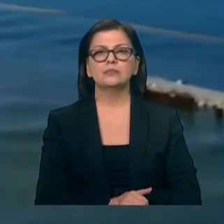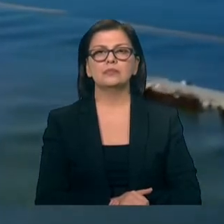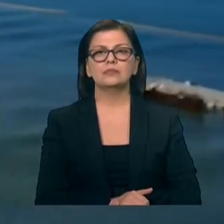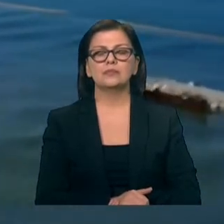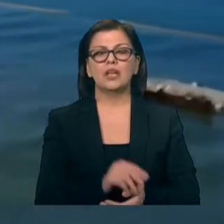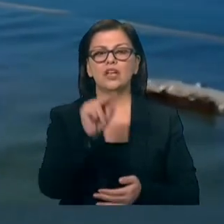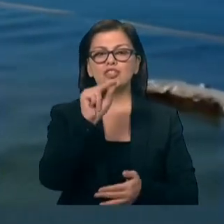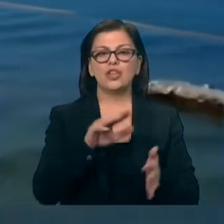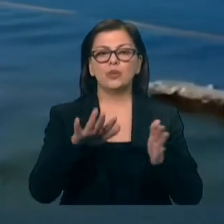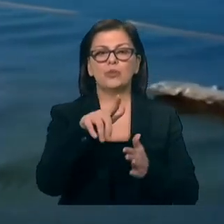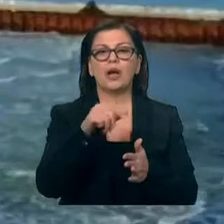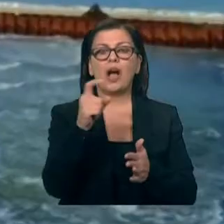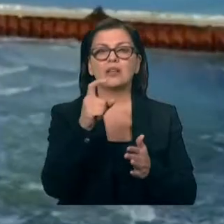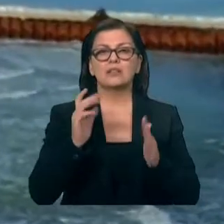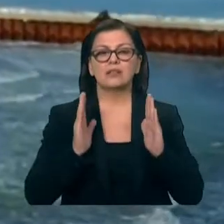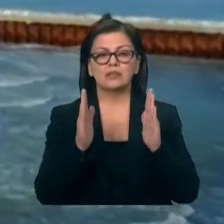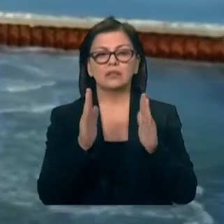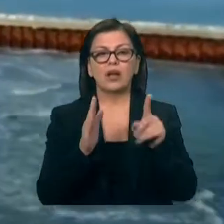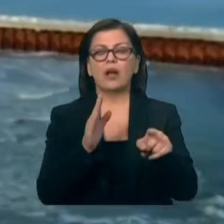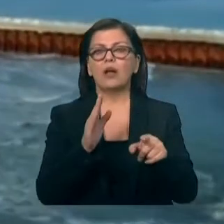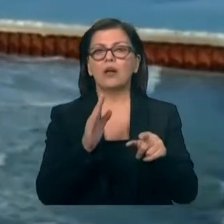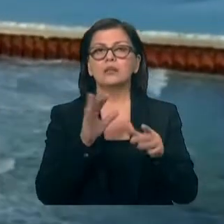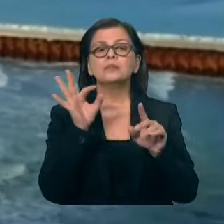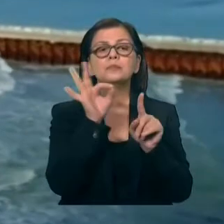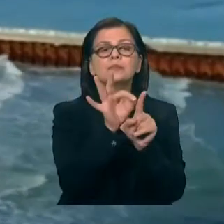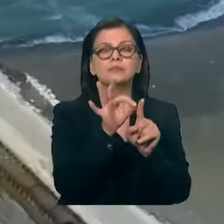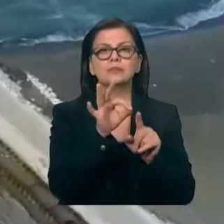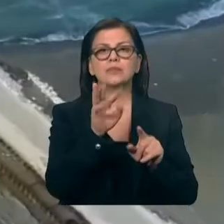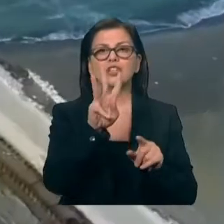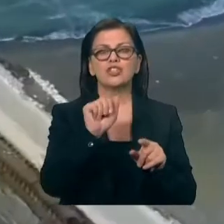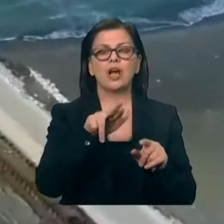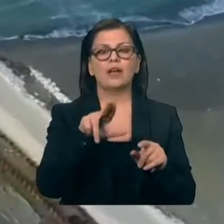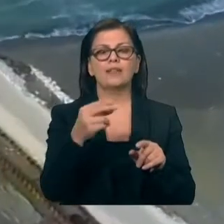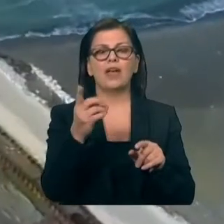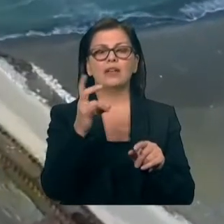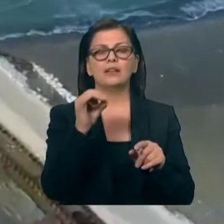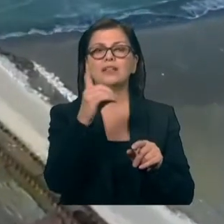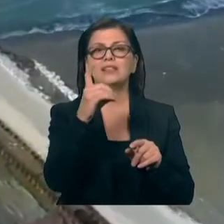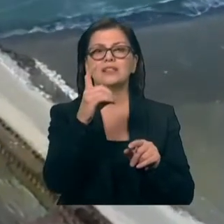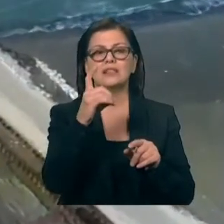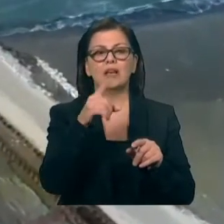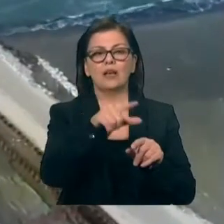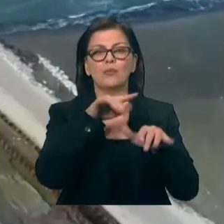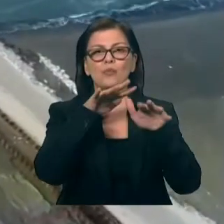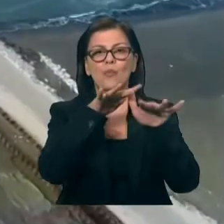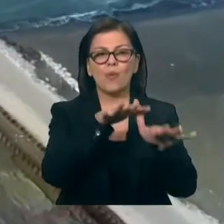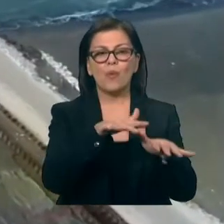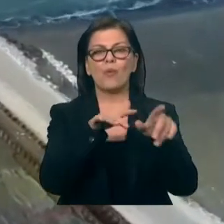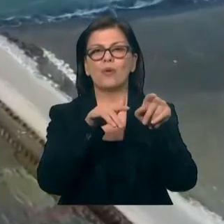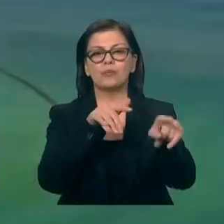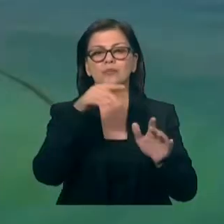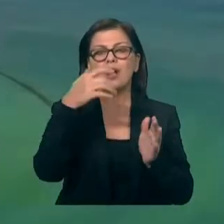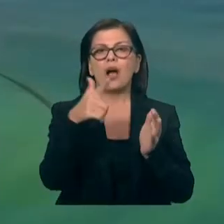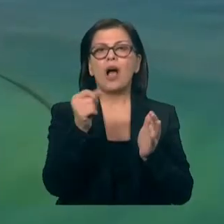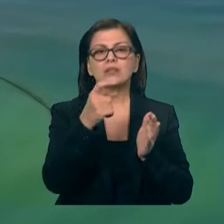Cənub qaz dəhlizinin məqsədi Şahdəniz qaz kondensat yatağının istismarının ikinci mərhələsinin işlənməsi. Bu zaman hasil ediləcək